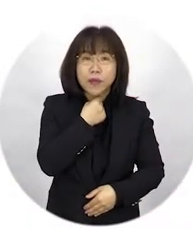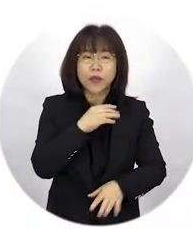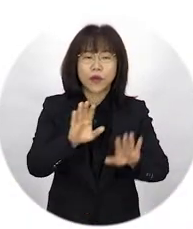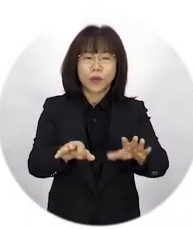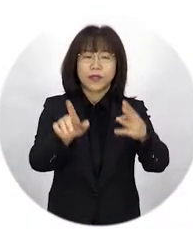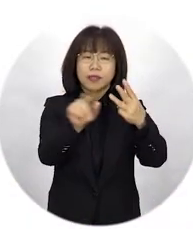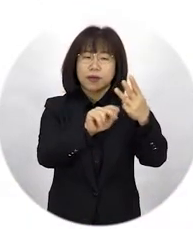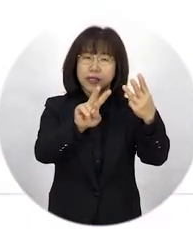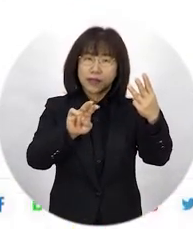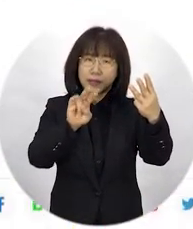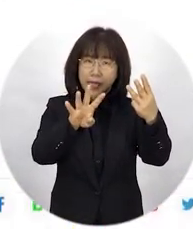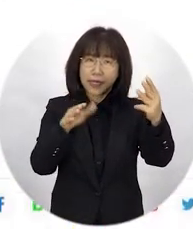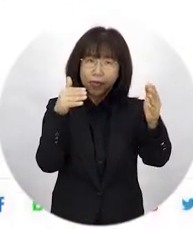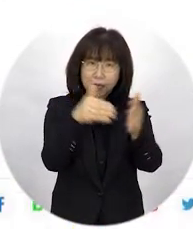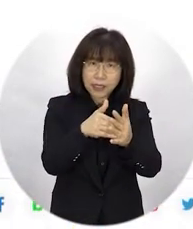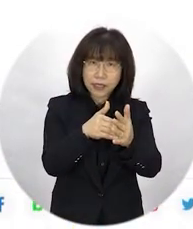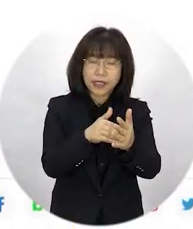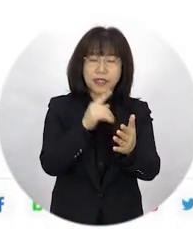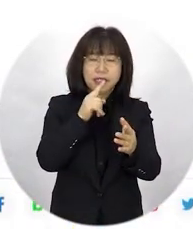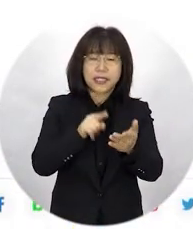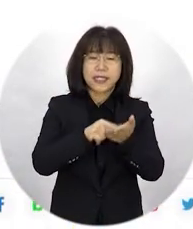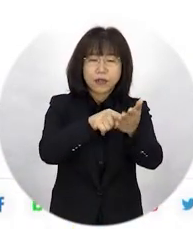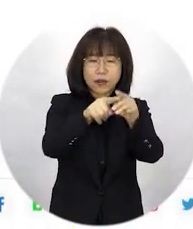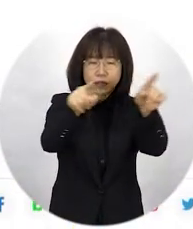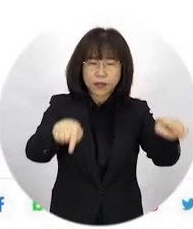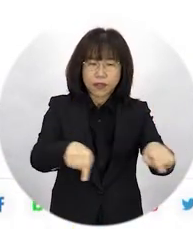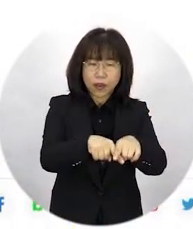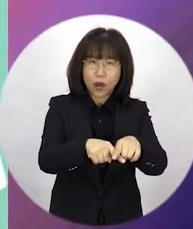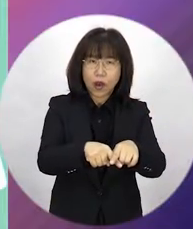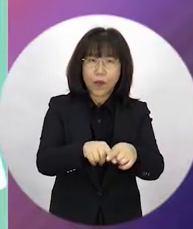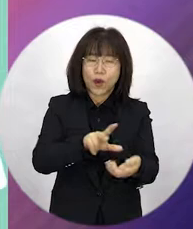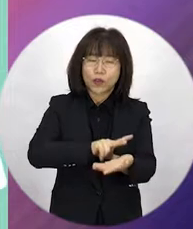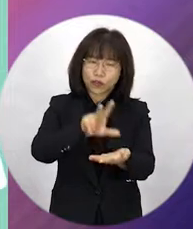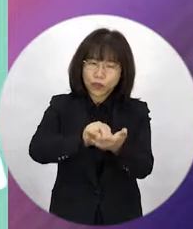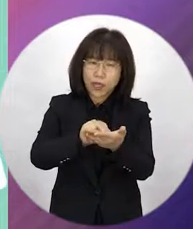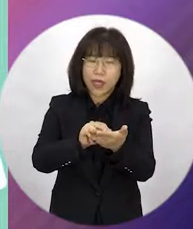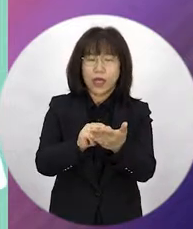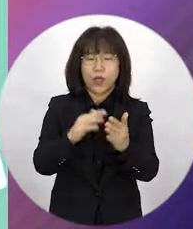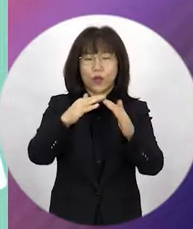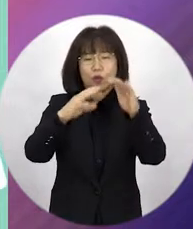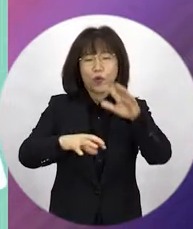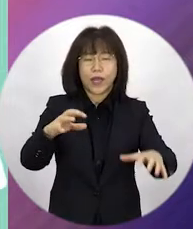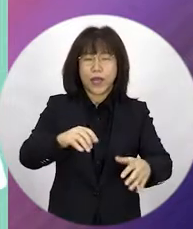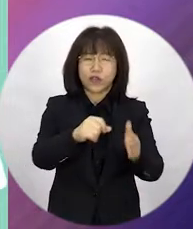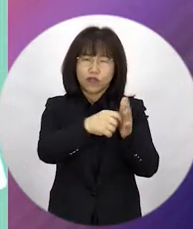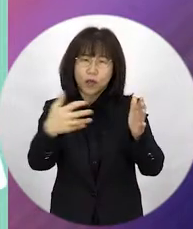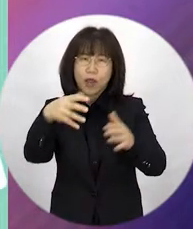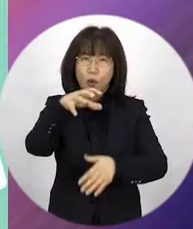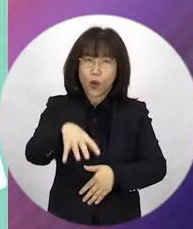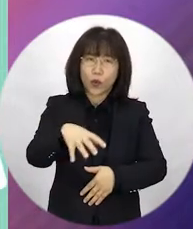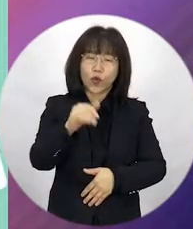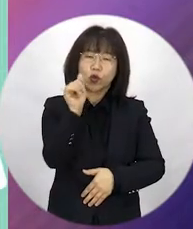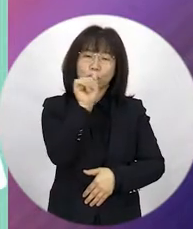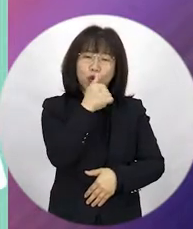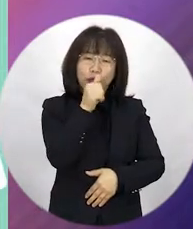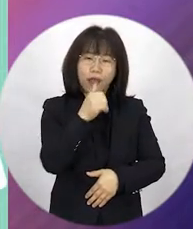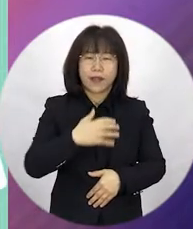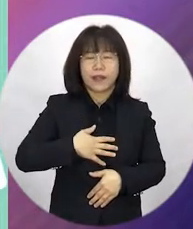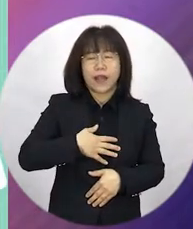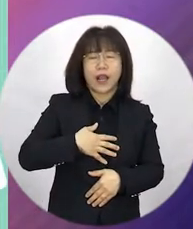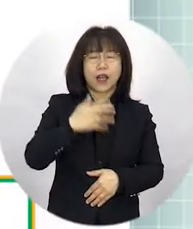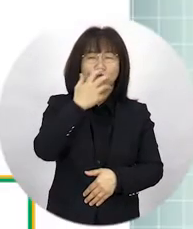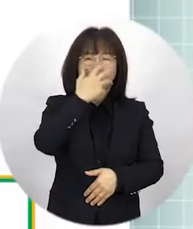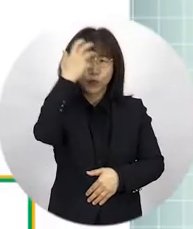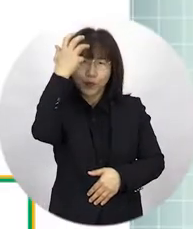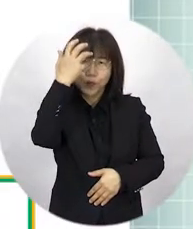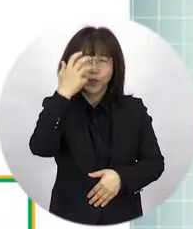어린이는 오는 24일까지 지원서와 함께 지정 주제, 우리 동네 명소 소개와 내가 꿈꾸는 세상 두 가지